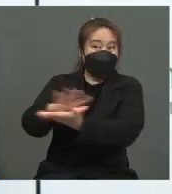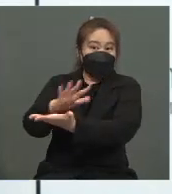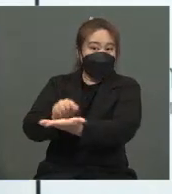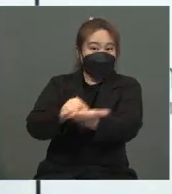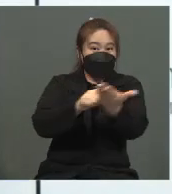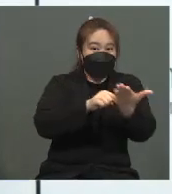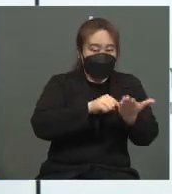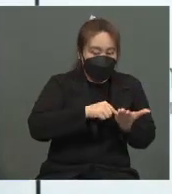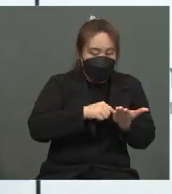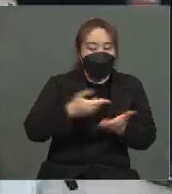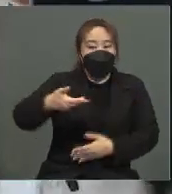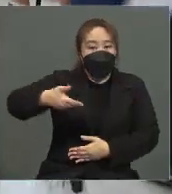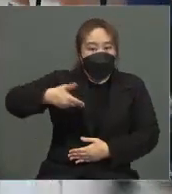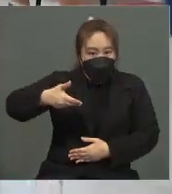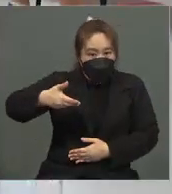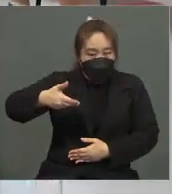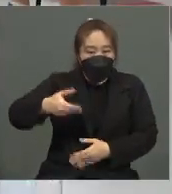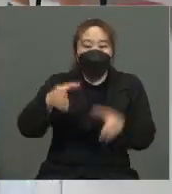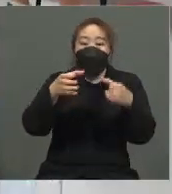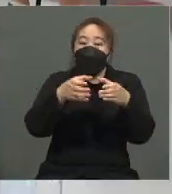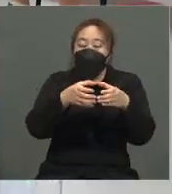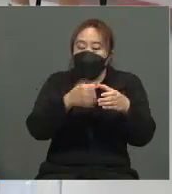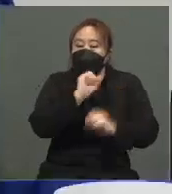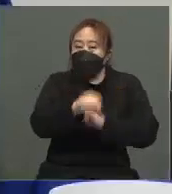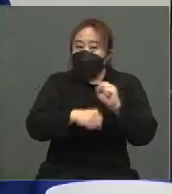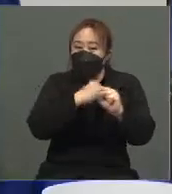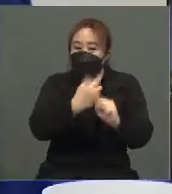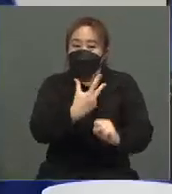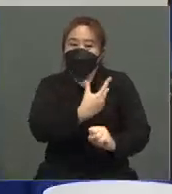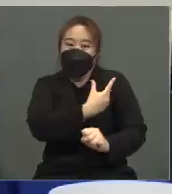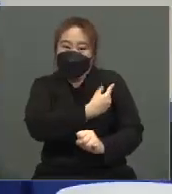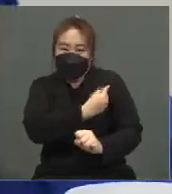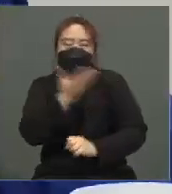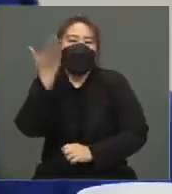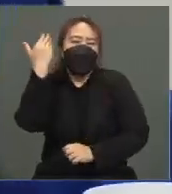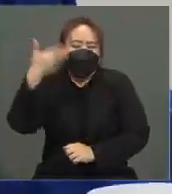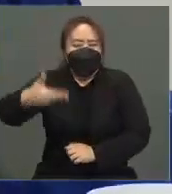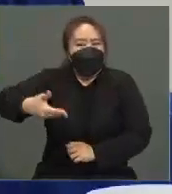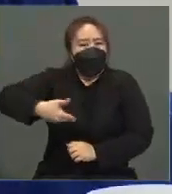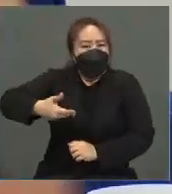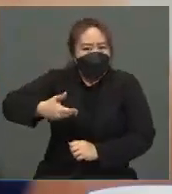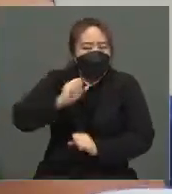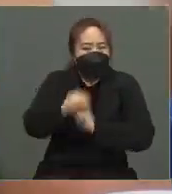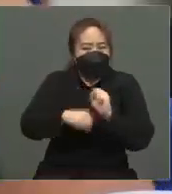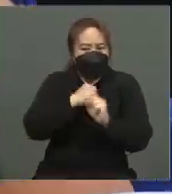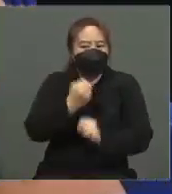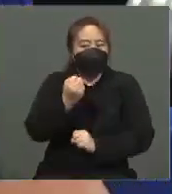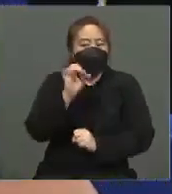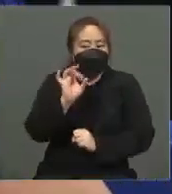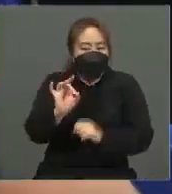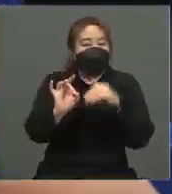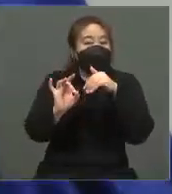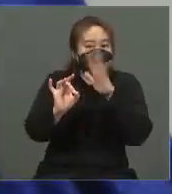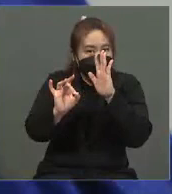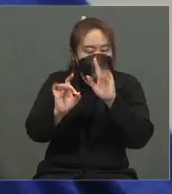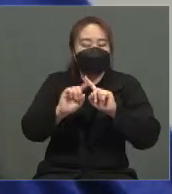ย.เพื่อขออนุญาตขยายกลุ่มอายุผู้ใช้วัคซีนค่ะจากเดิมที่เขาขอไว้ก็คือ18ปีขึ้นไป